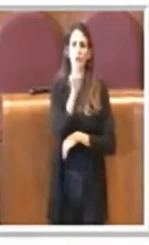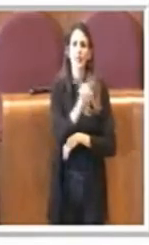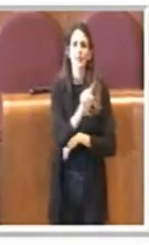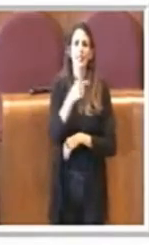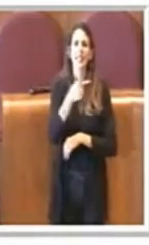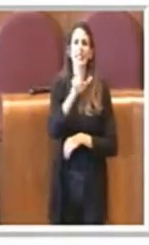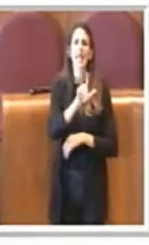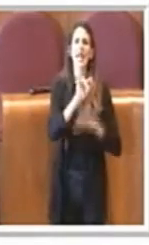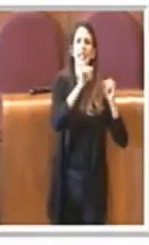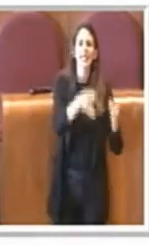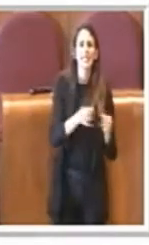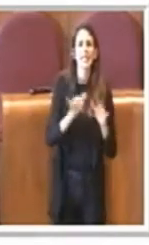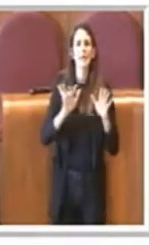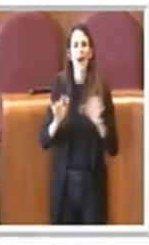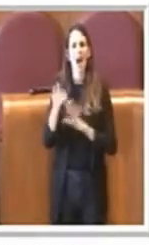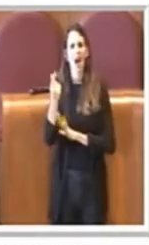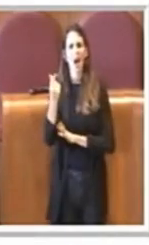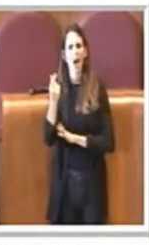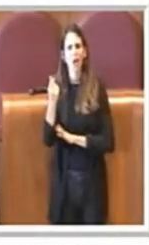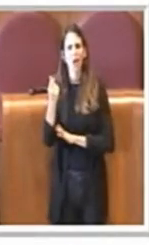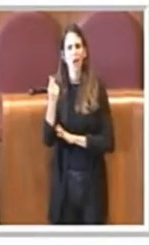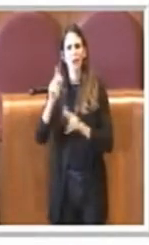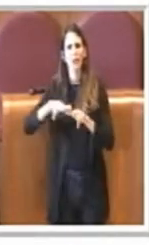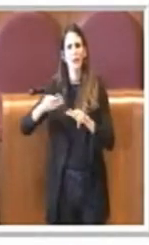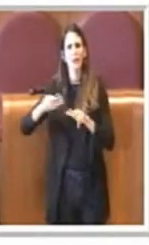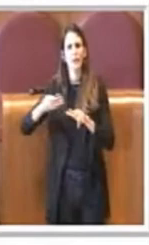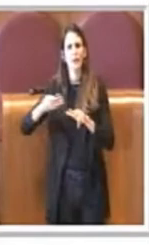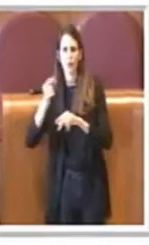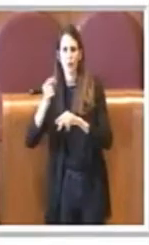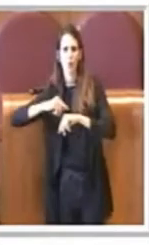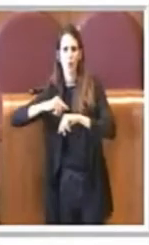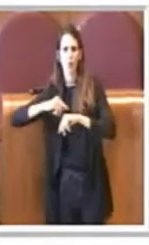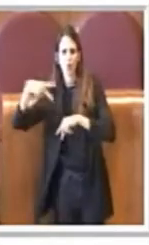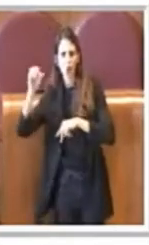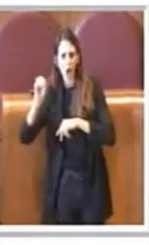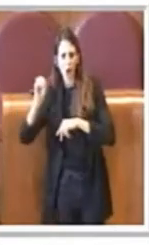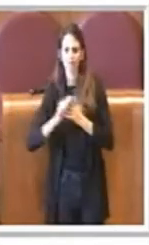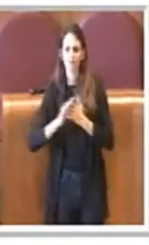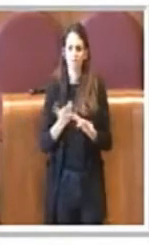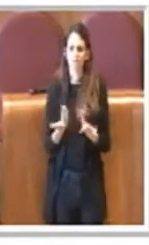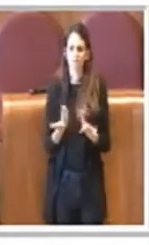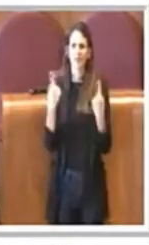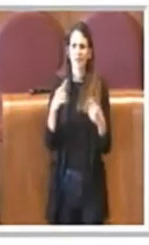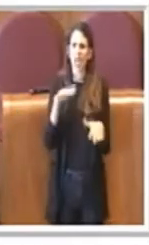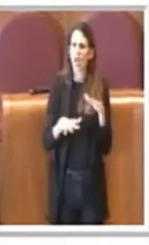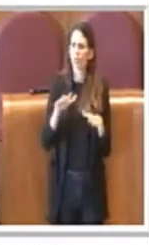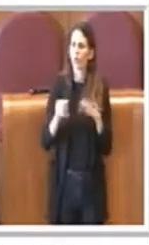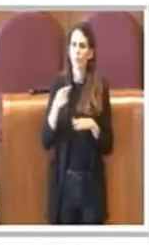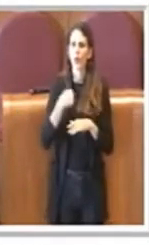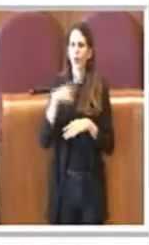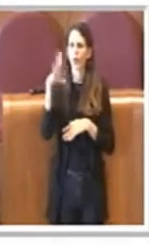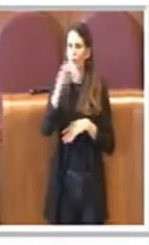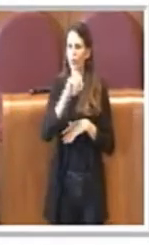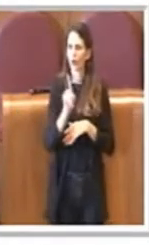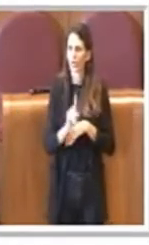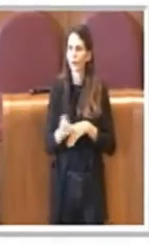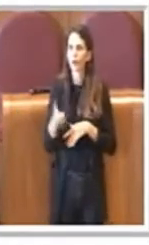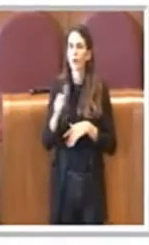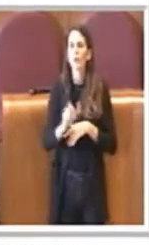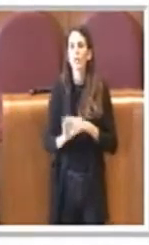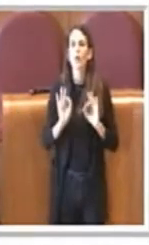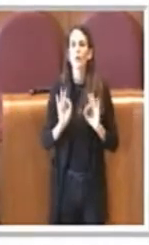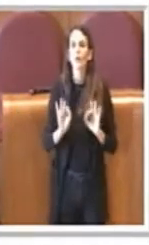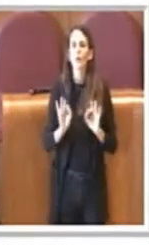no, e questo onestamente è un dubbio che non sono riuscito a togliermi neanche io, perché come ho detto, chiaramente l'approccio deve essere